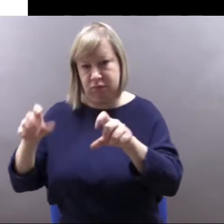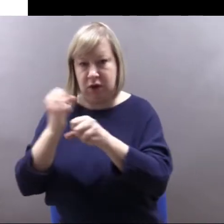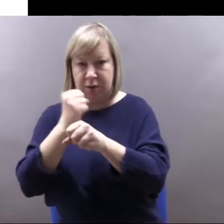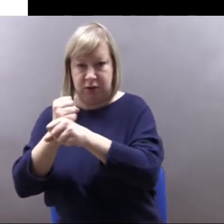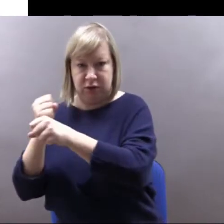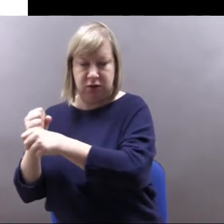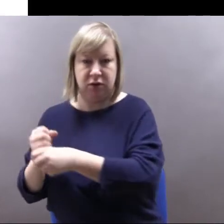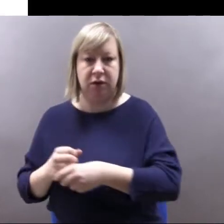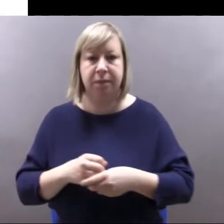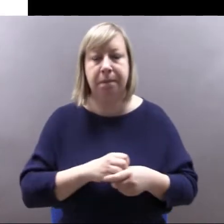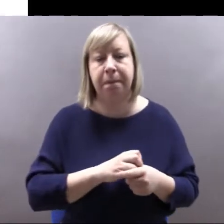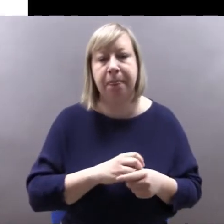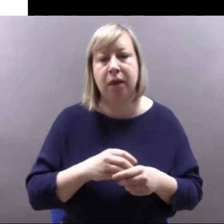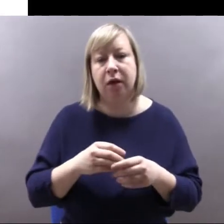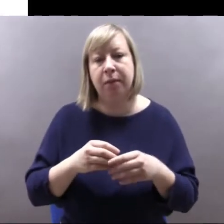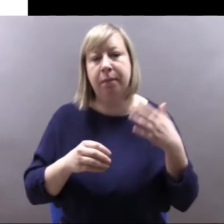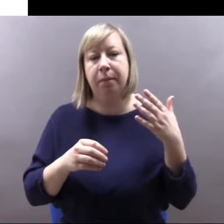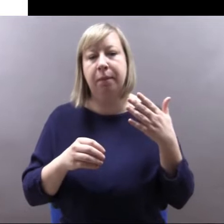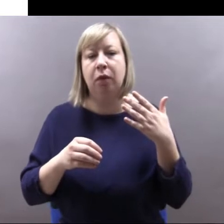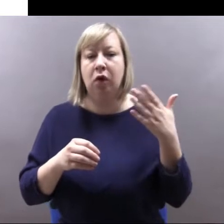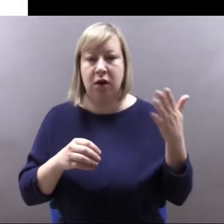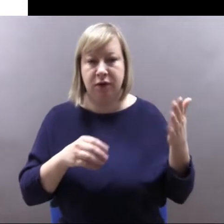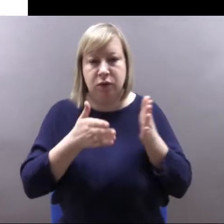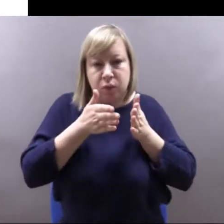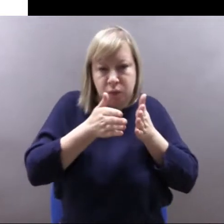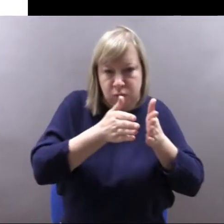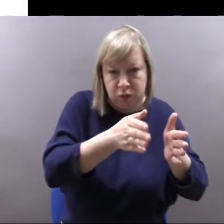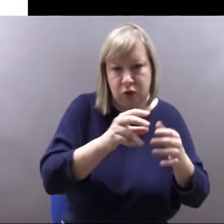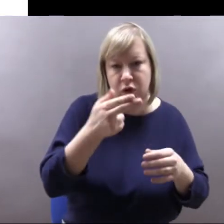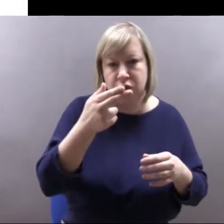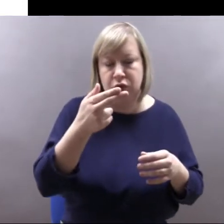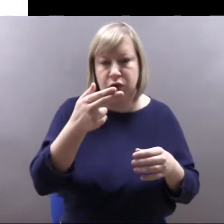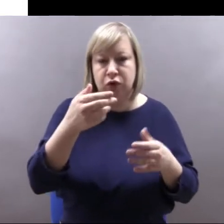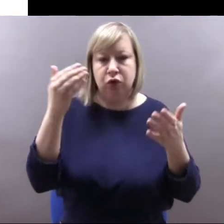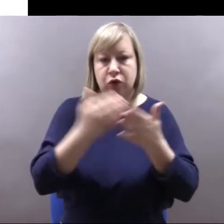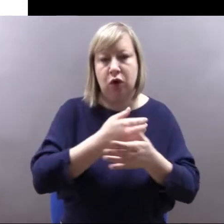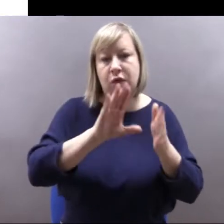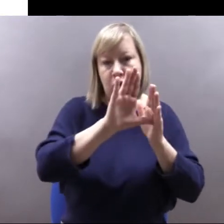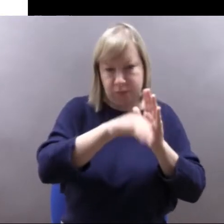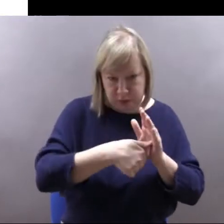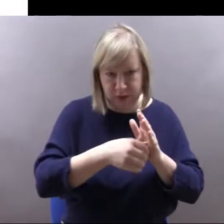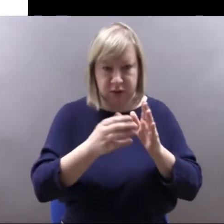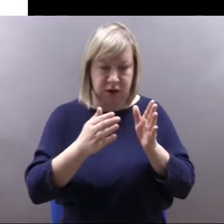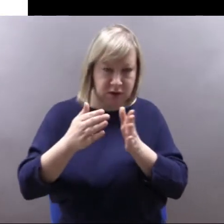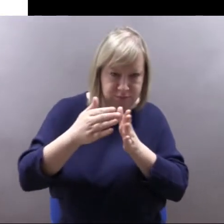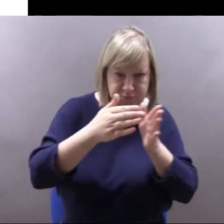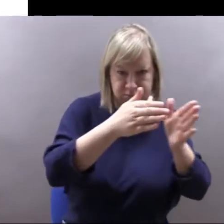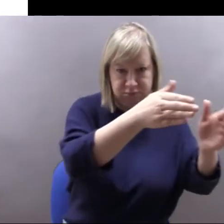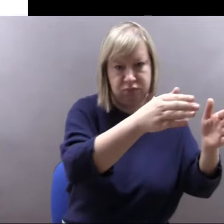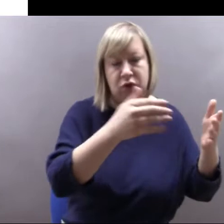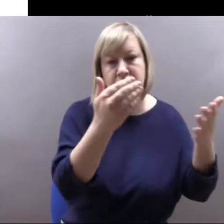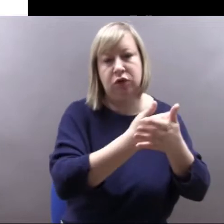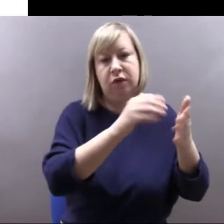od tamtej strony jeszcze 3 kamienice. To wszystko są budynki zabytkowe, co nie